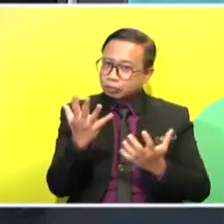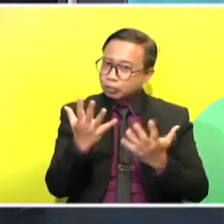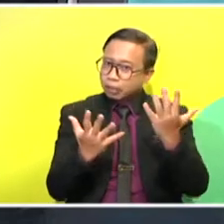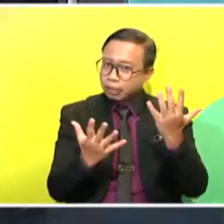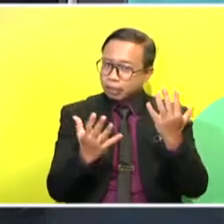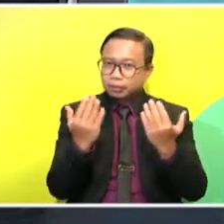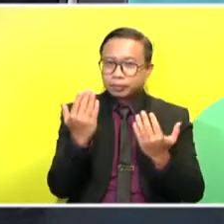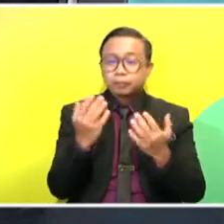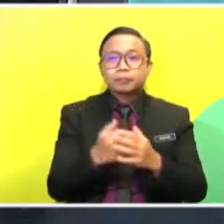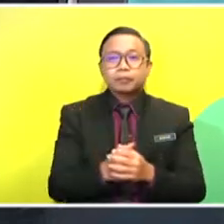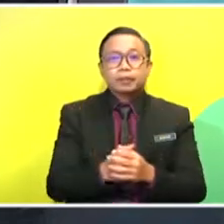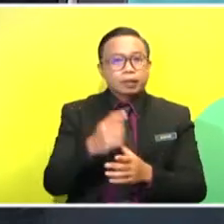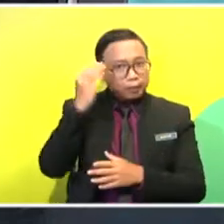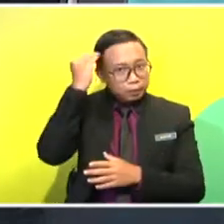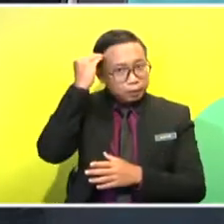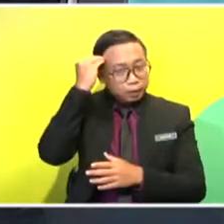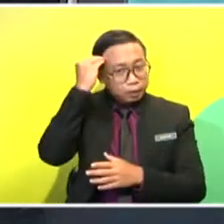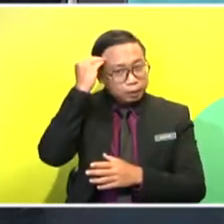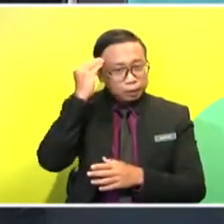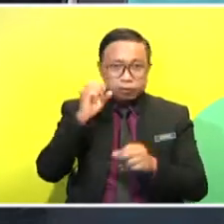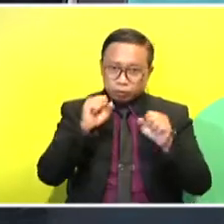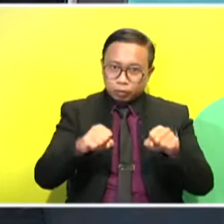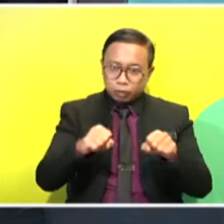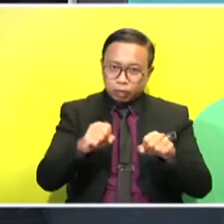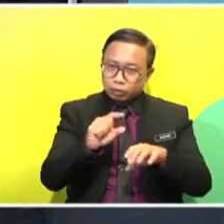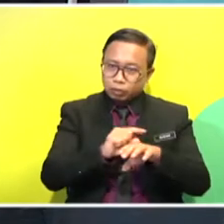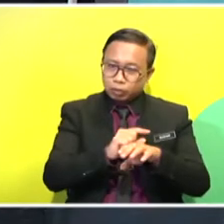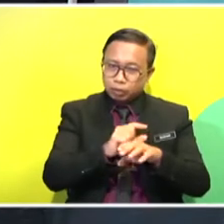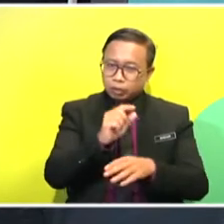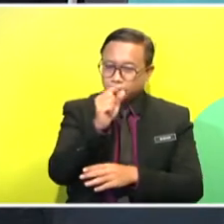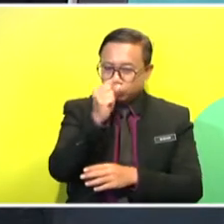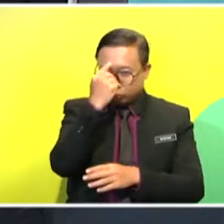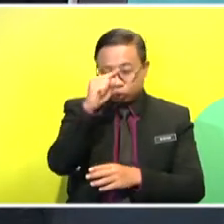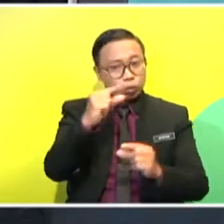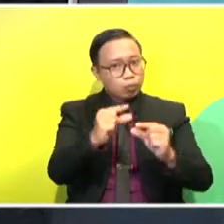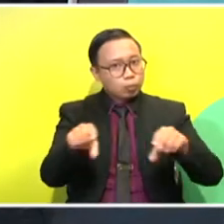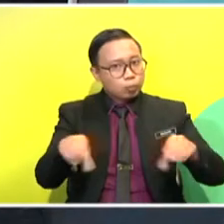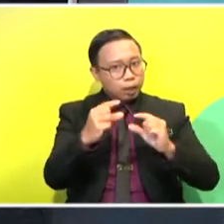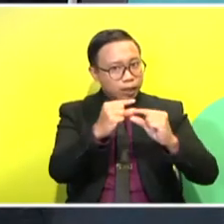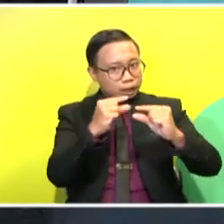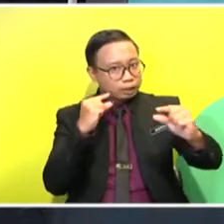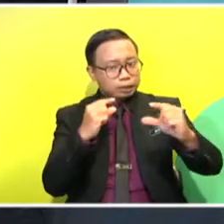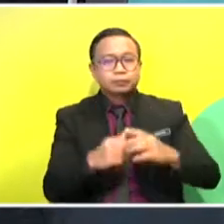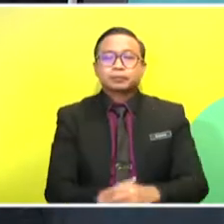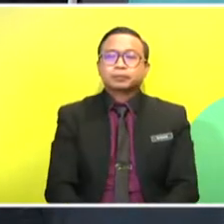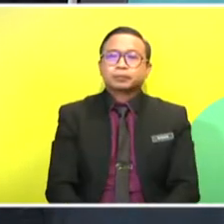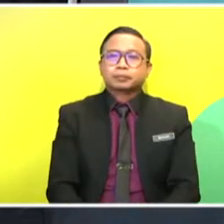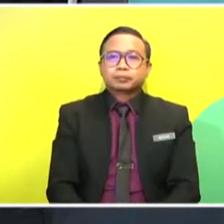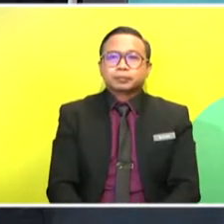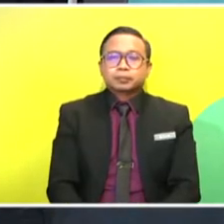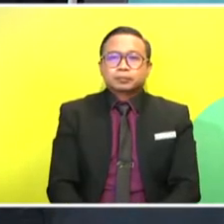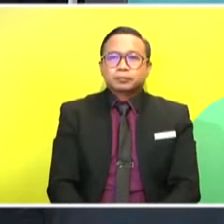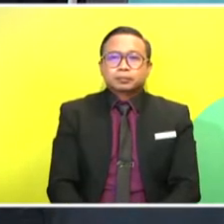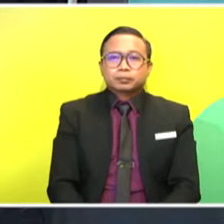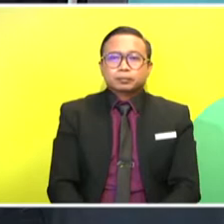punya minda menggunakan lokomotor dia tadi. Baik, cuba. Ini gambar pertama yang telah sama-sama kita lihat